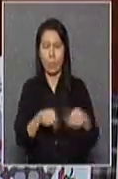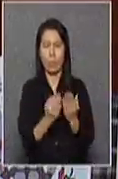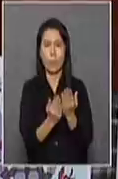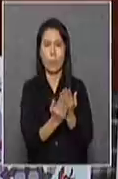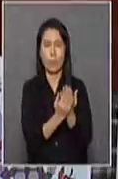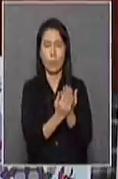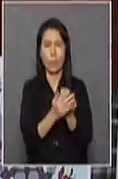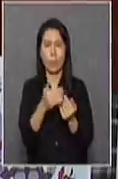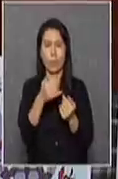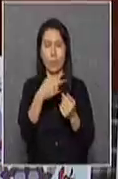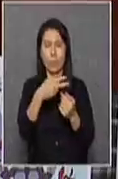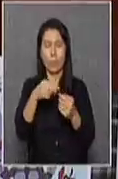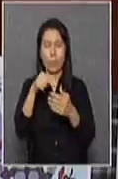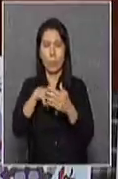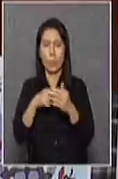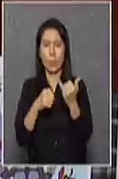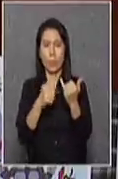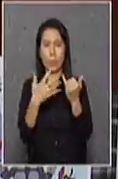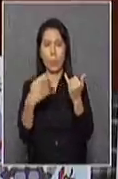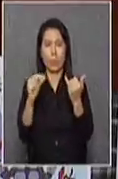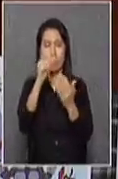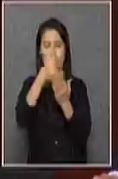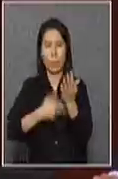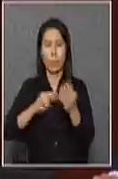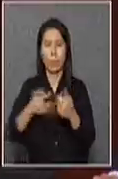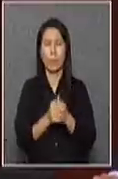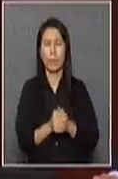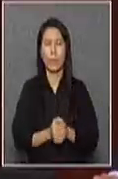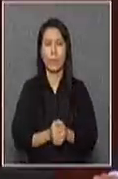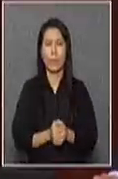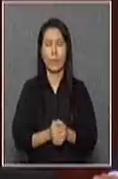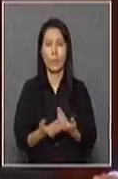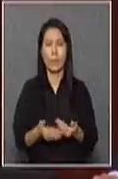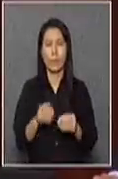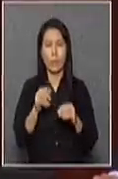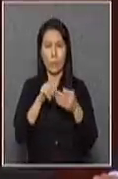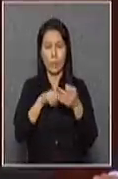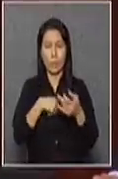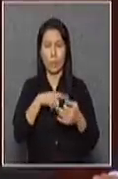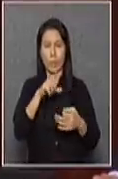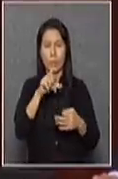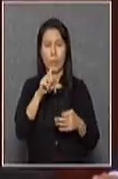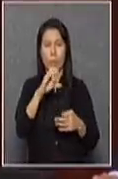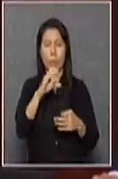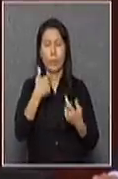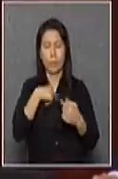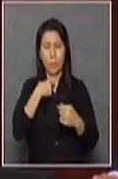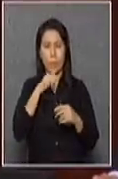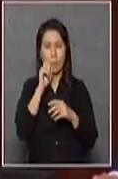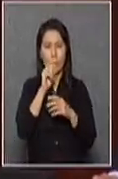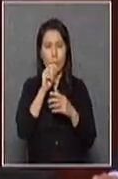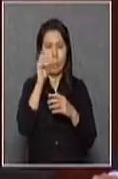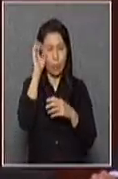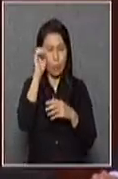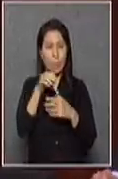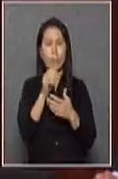第657項修正案。 現在各位提出的待決議題是陳志全議員動議的修正案，予以